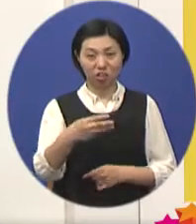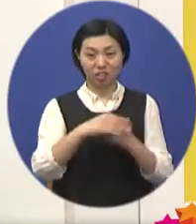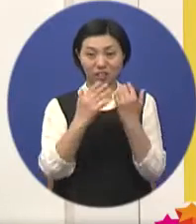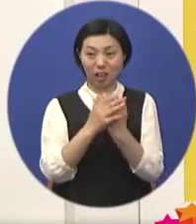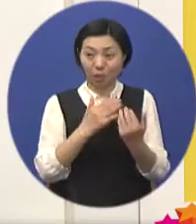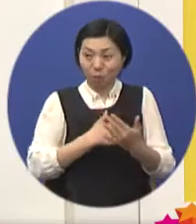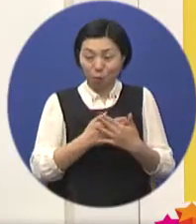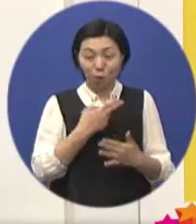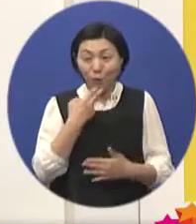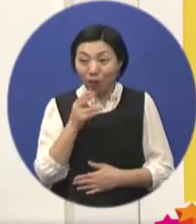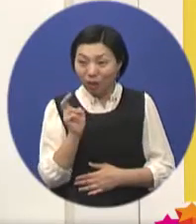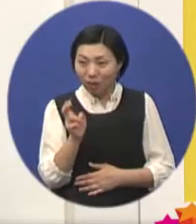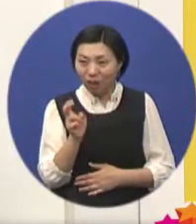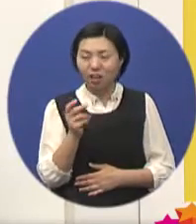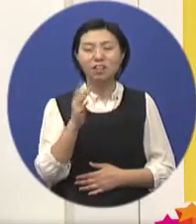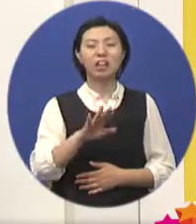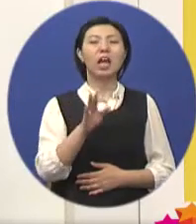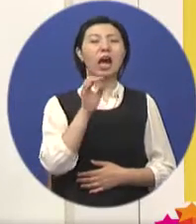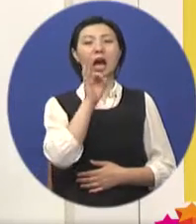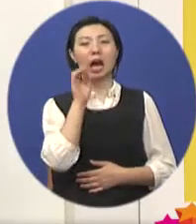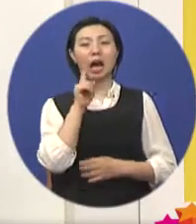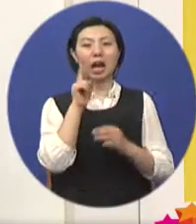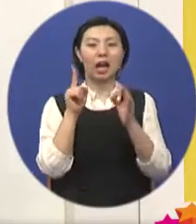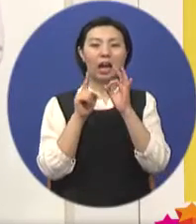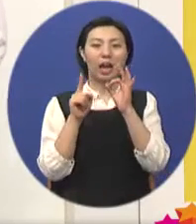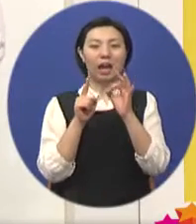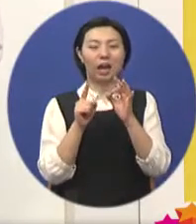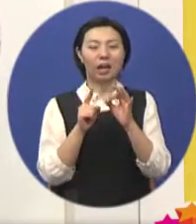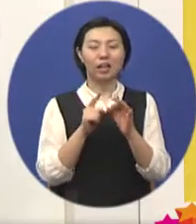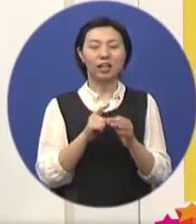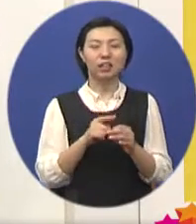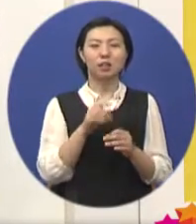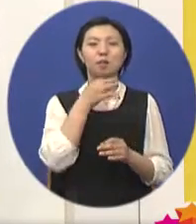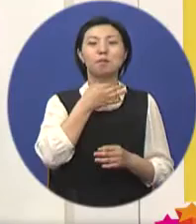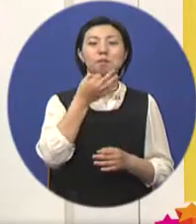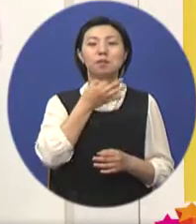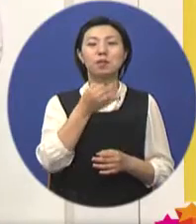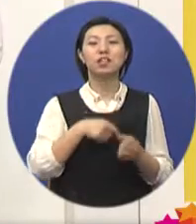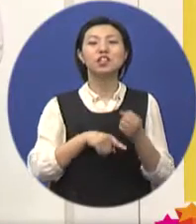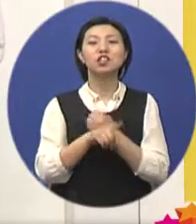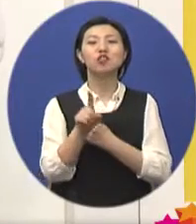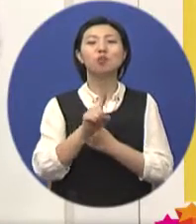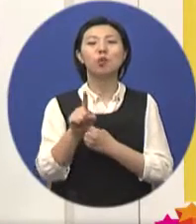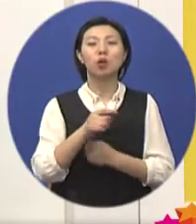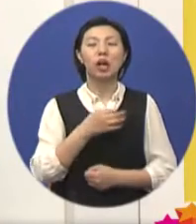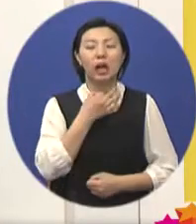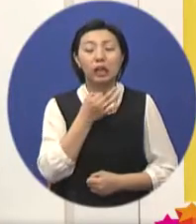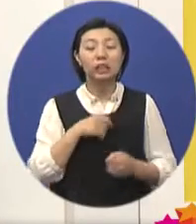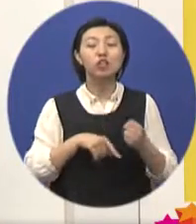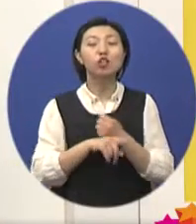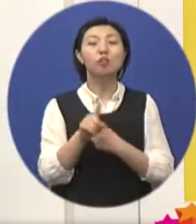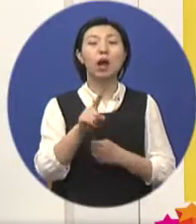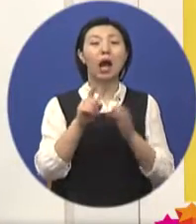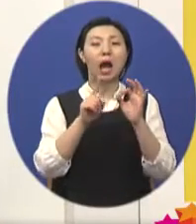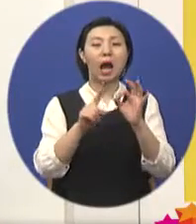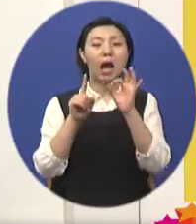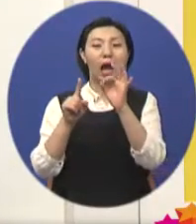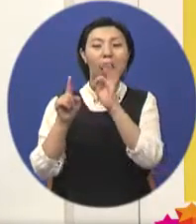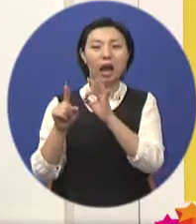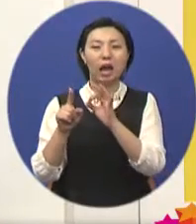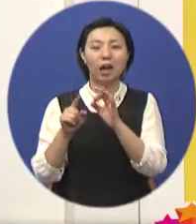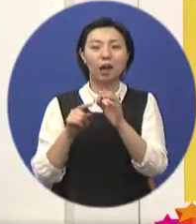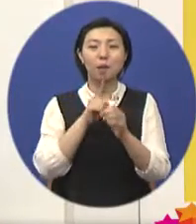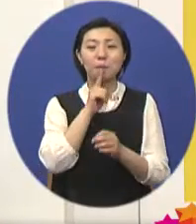그리고 괜히 이러고서 맞아요. 그리고 긴장해서 그러는 거. 네. 기침하고. 맞아 맞아. 아를